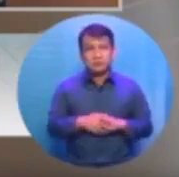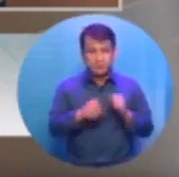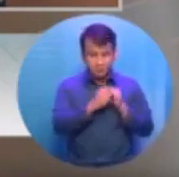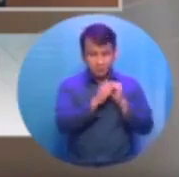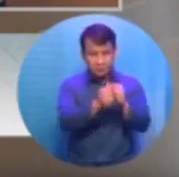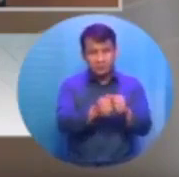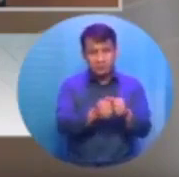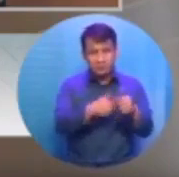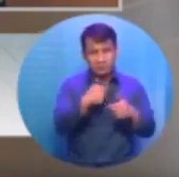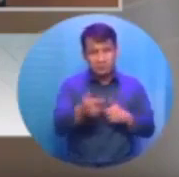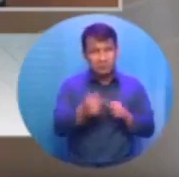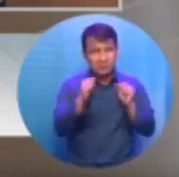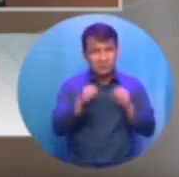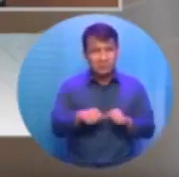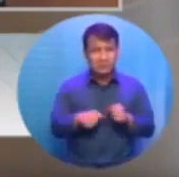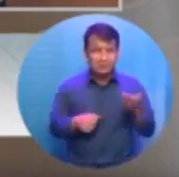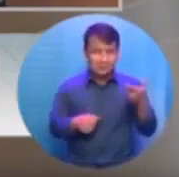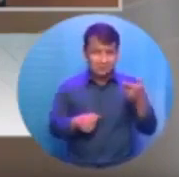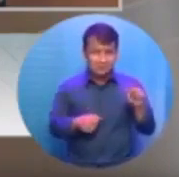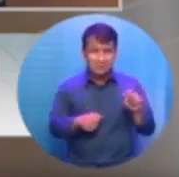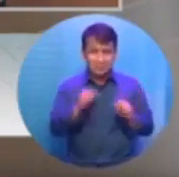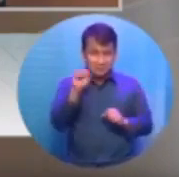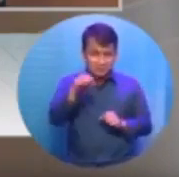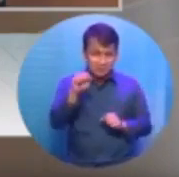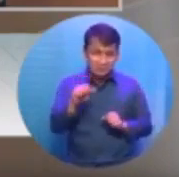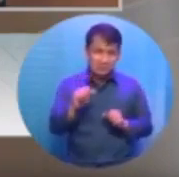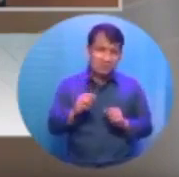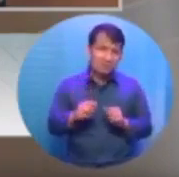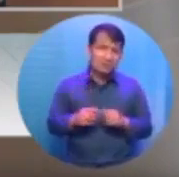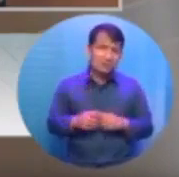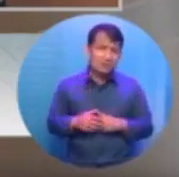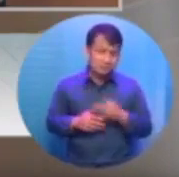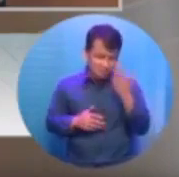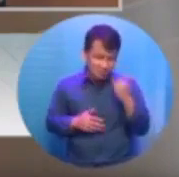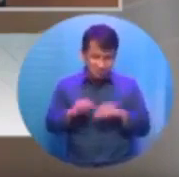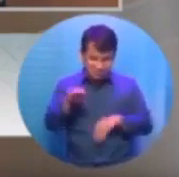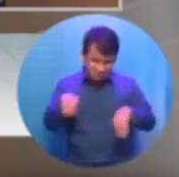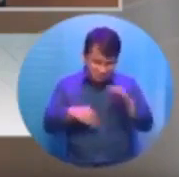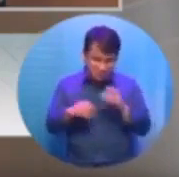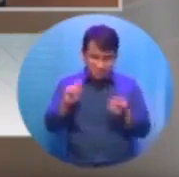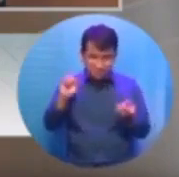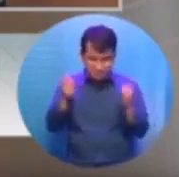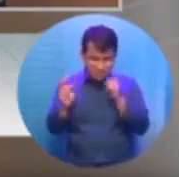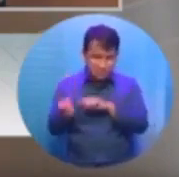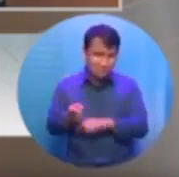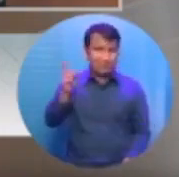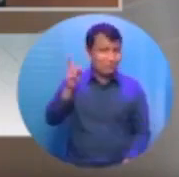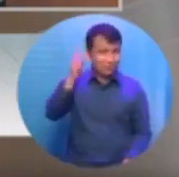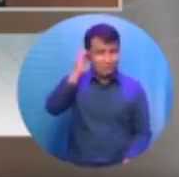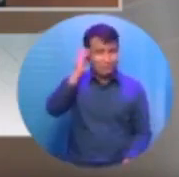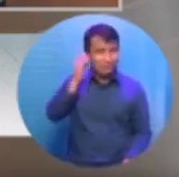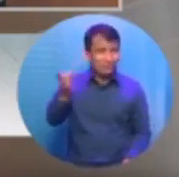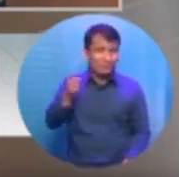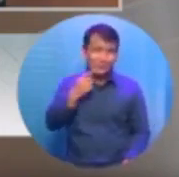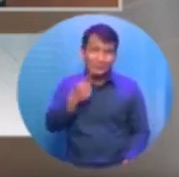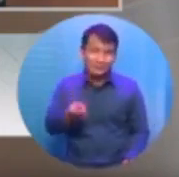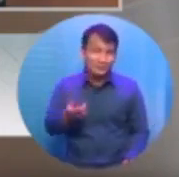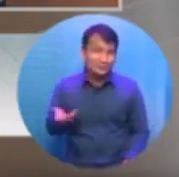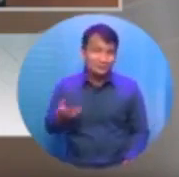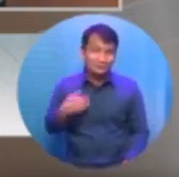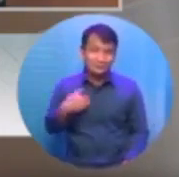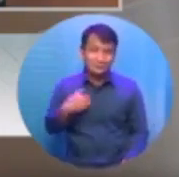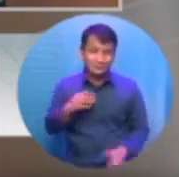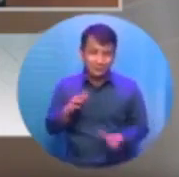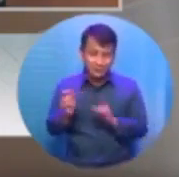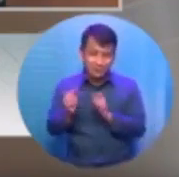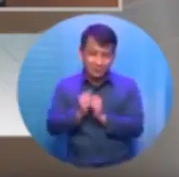ka sa balangay, kasi sabi ko, kasama ba si girlfriend? Nag-uho ka na kanina eh. Bakit? Ngayon, babawiin mo pa, ikaw talaga, sir eh. Oh. Hindi po pupunta ka po kasi